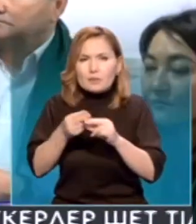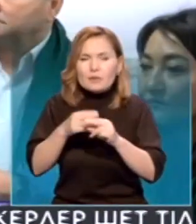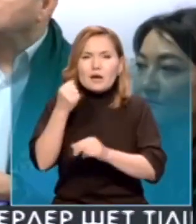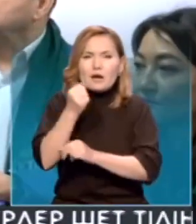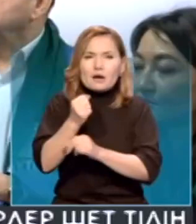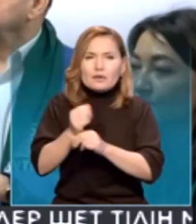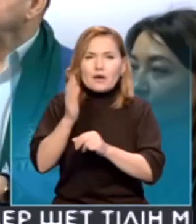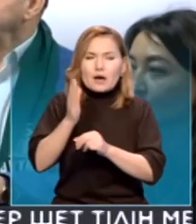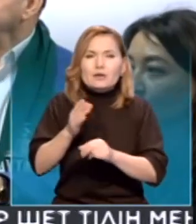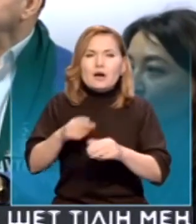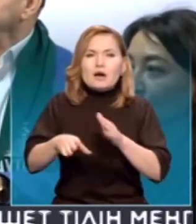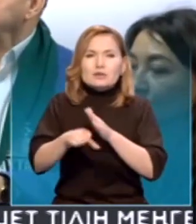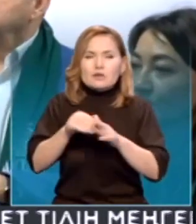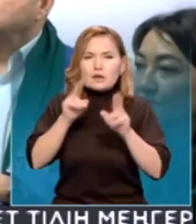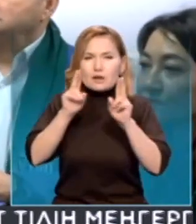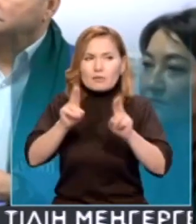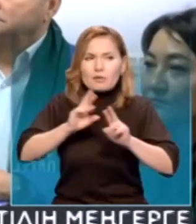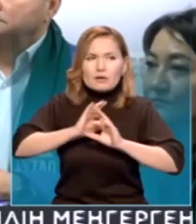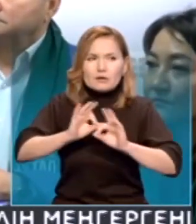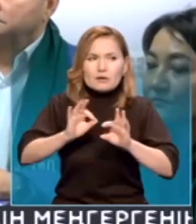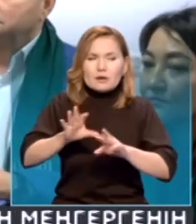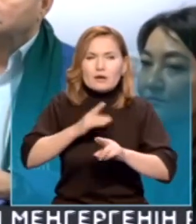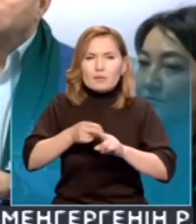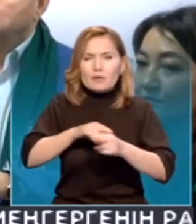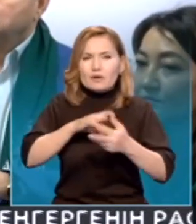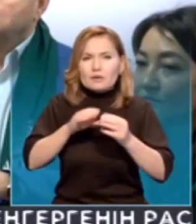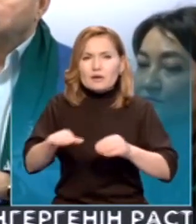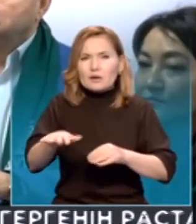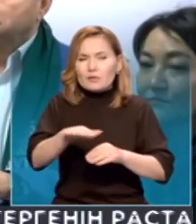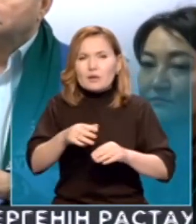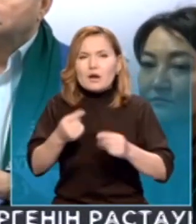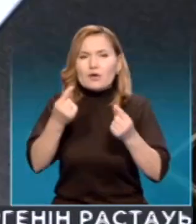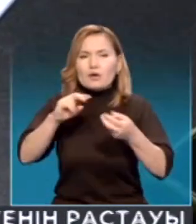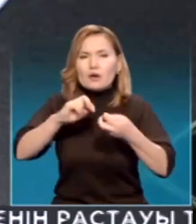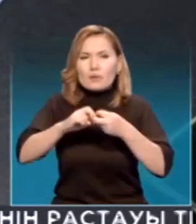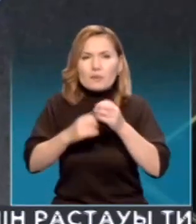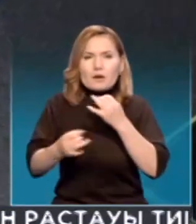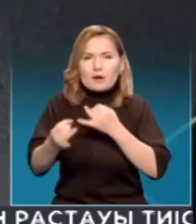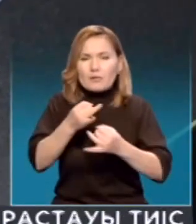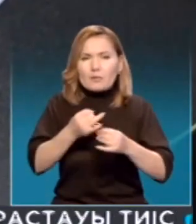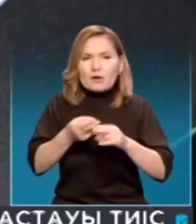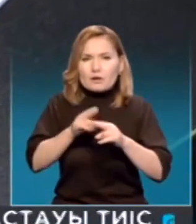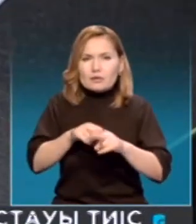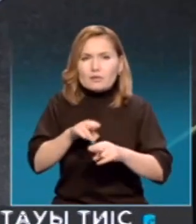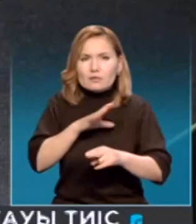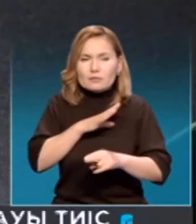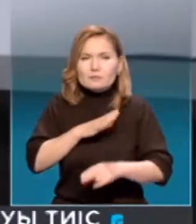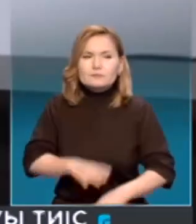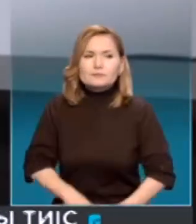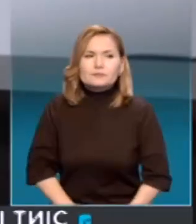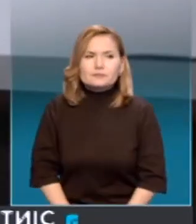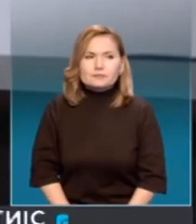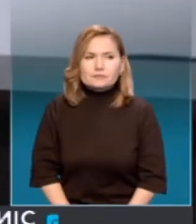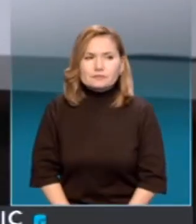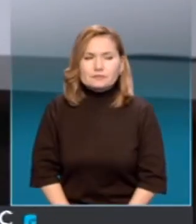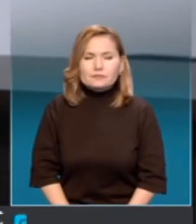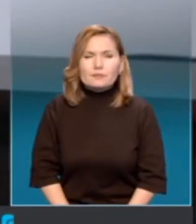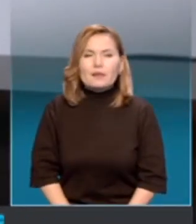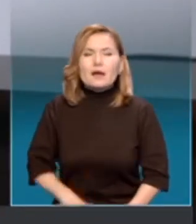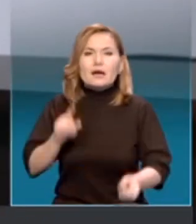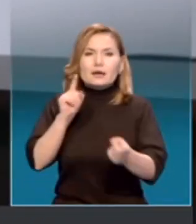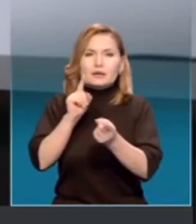қызметкерлеріне алдағы науқанның маңыздылығы кеңінен түсіндірілді. Аймақтағы өткір мәселелер көтеріліп, шешу жолдары пысықталды. Кездесу